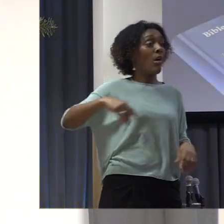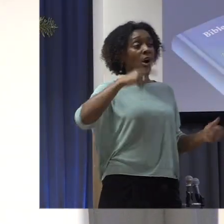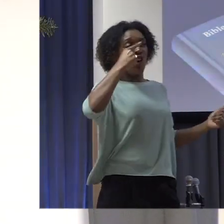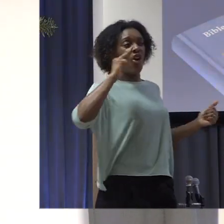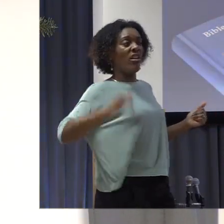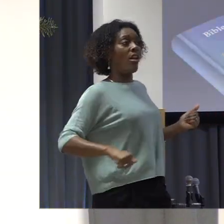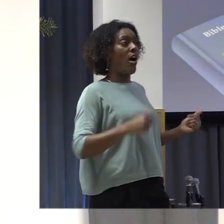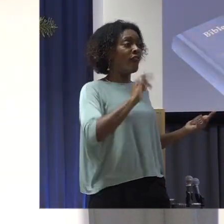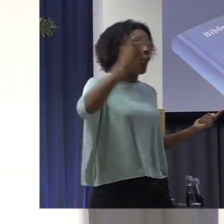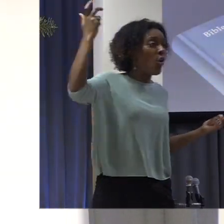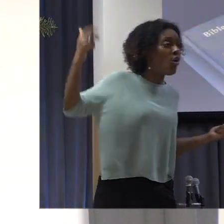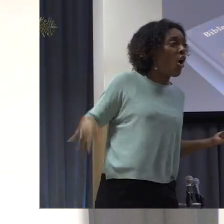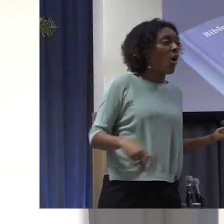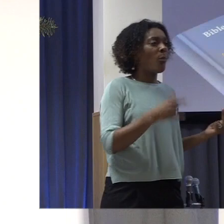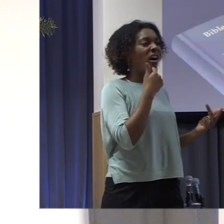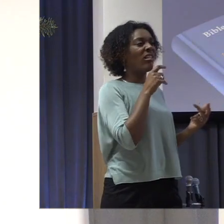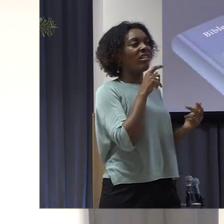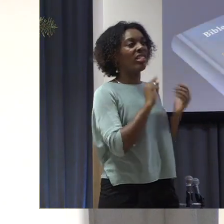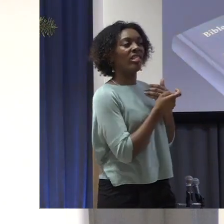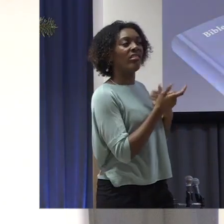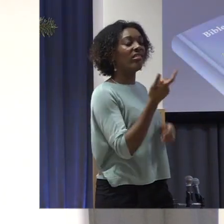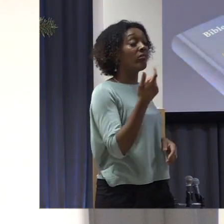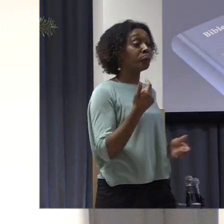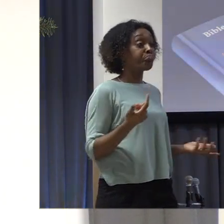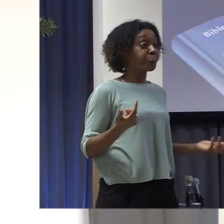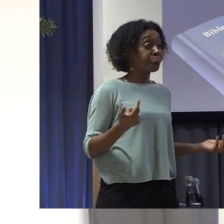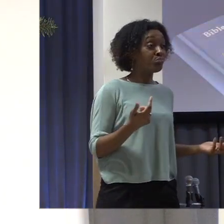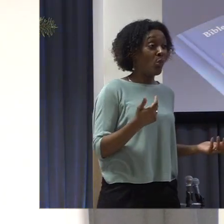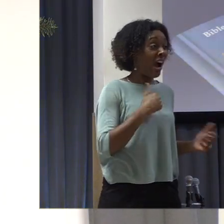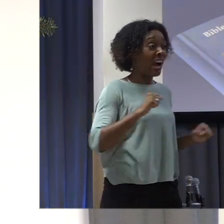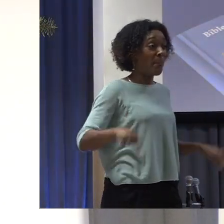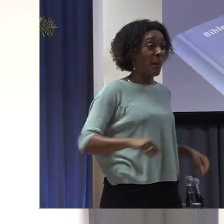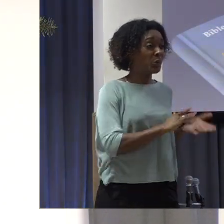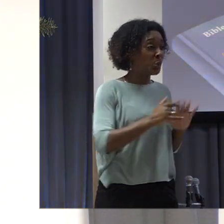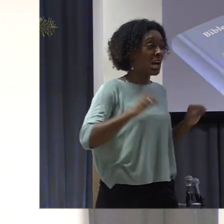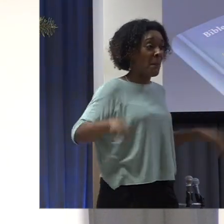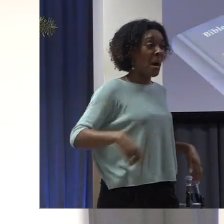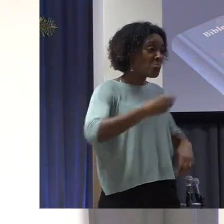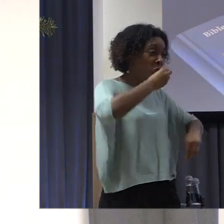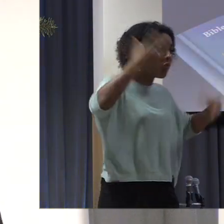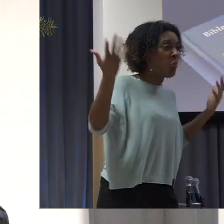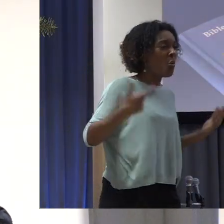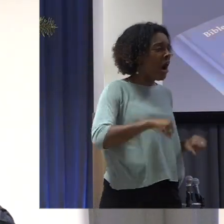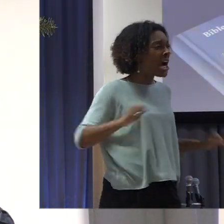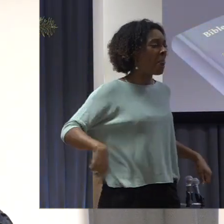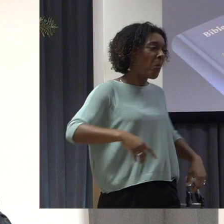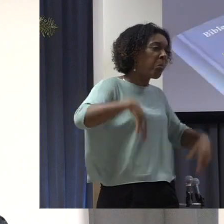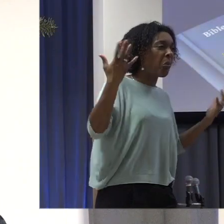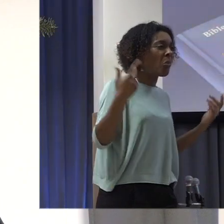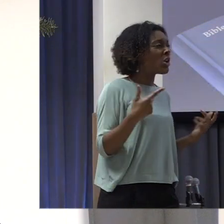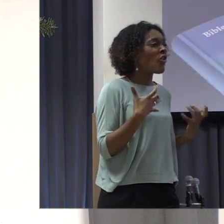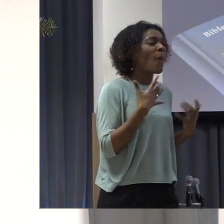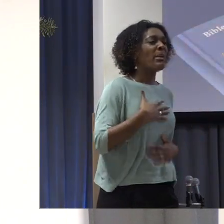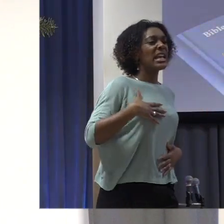en étant voleur, en étant trompeur. Je pouvais être prêt à tout pour réussir. Je pouvais être prêt à tout pour vivre